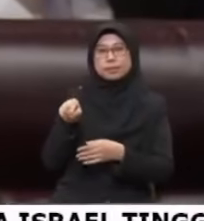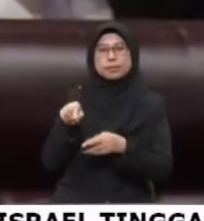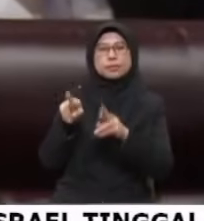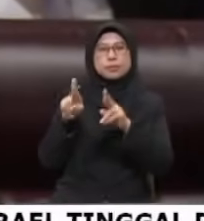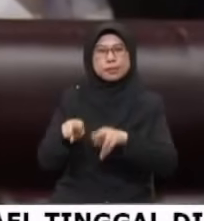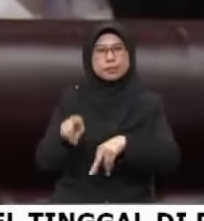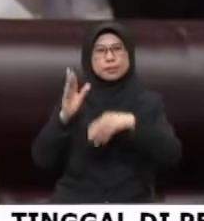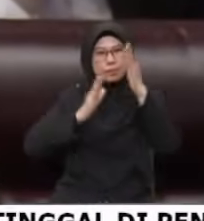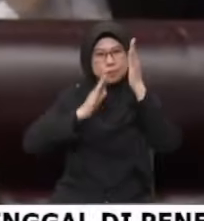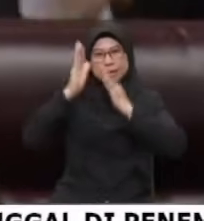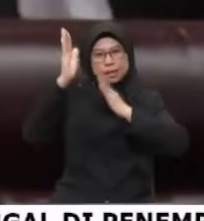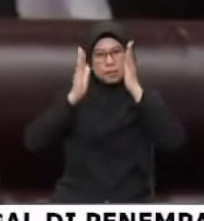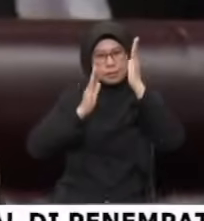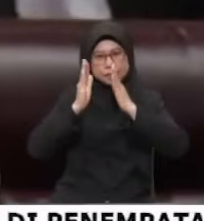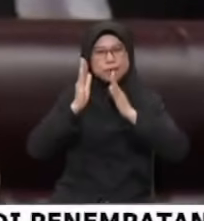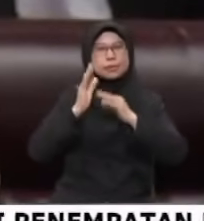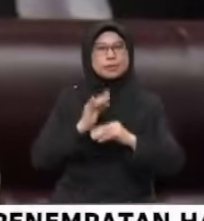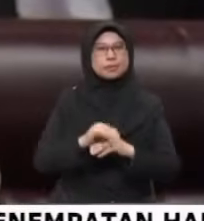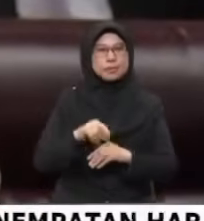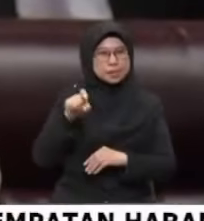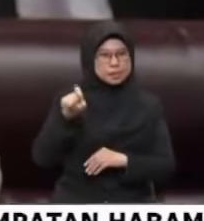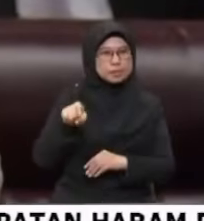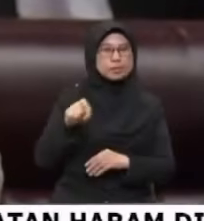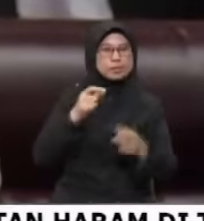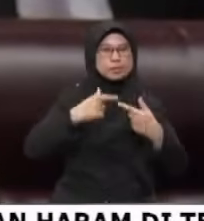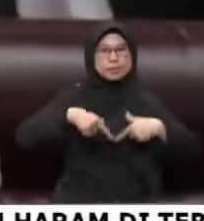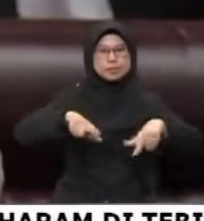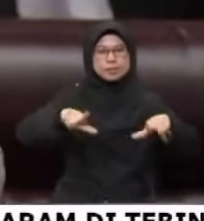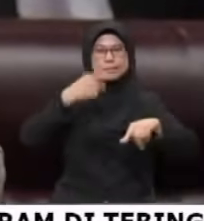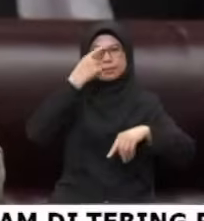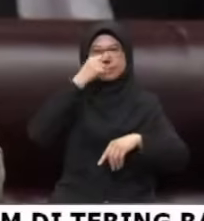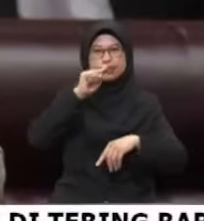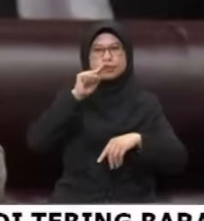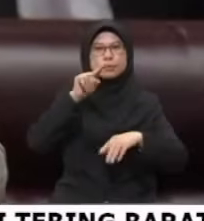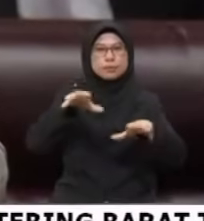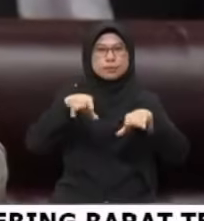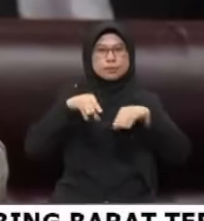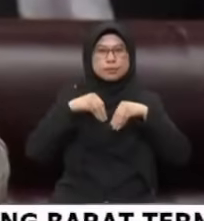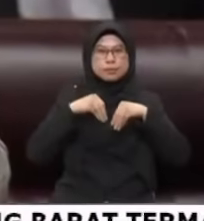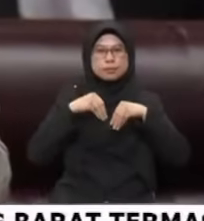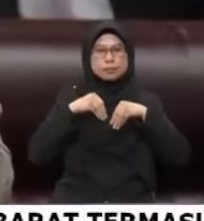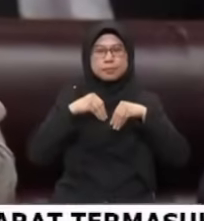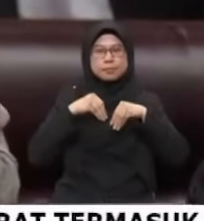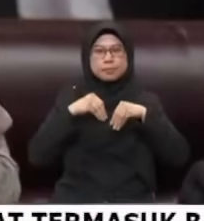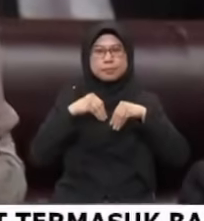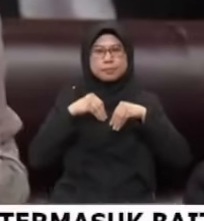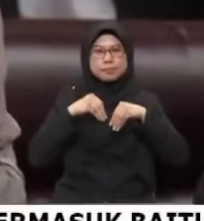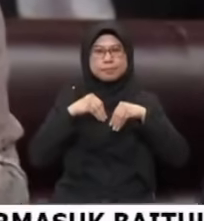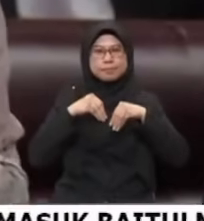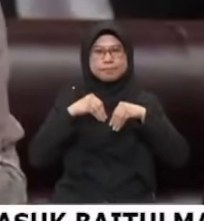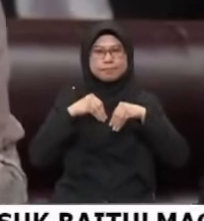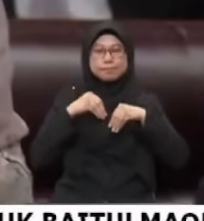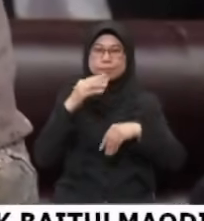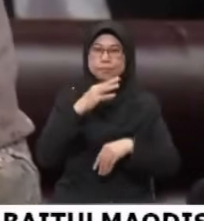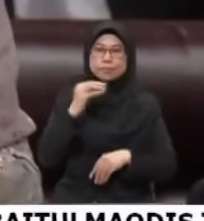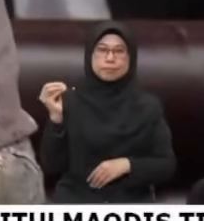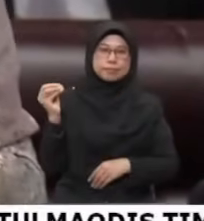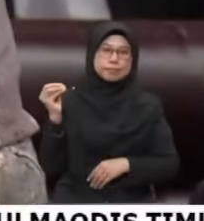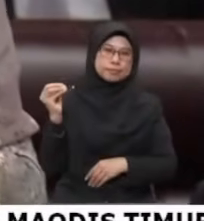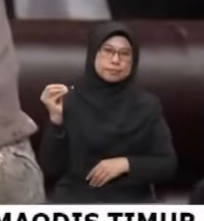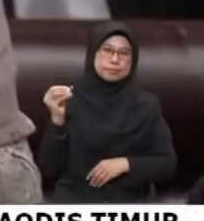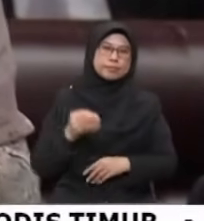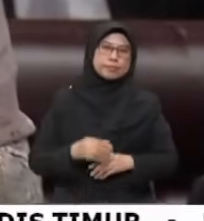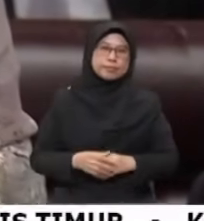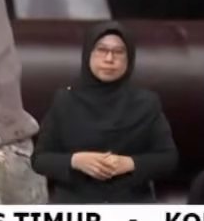warganegara dan memang sepatutnya layak untuk menerima dan